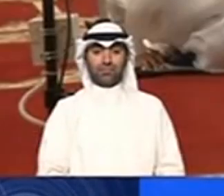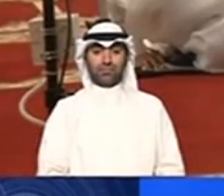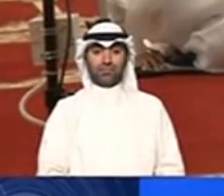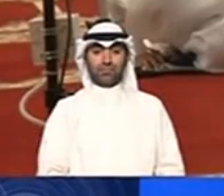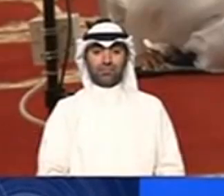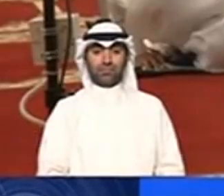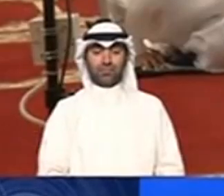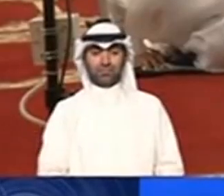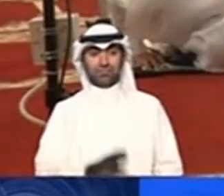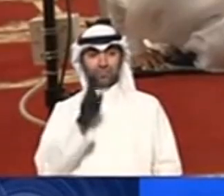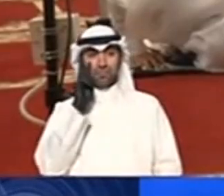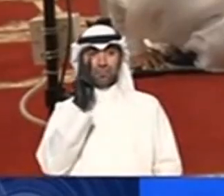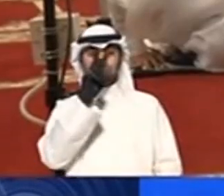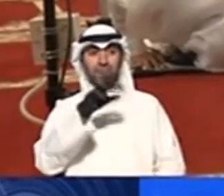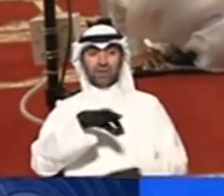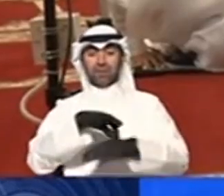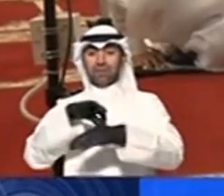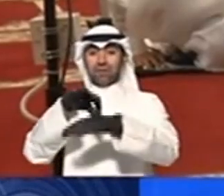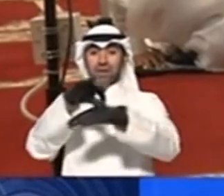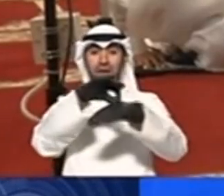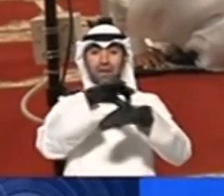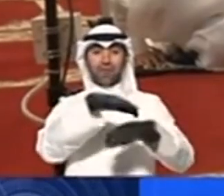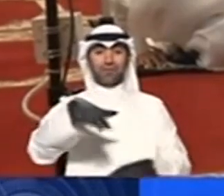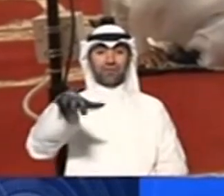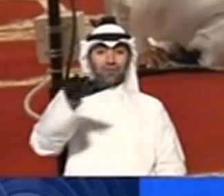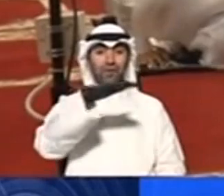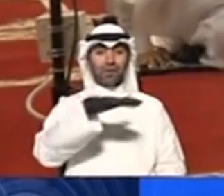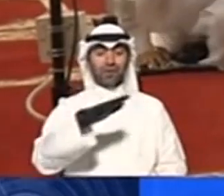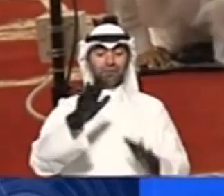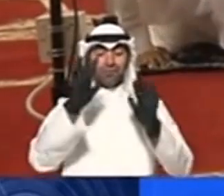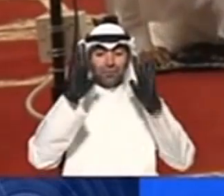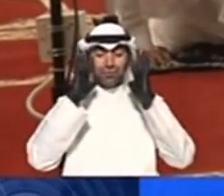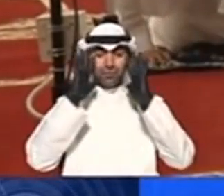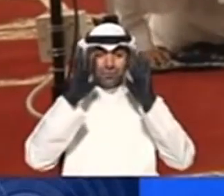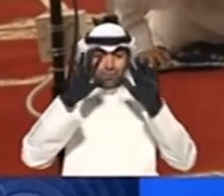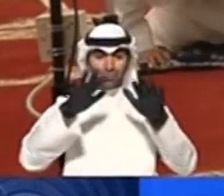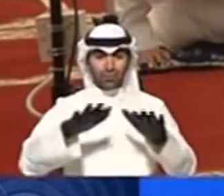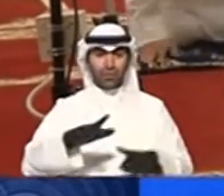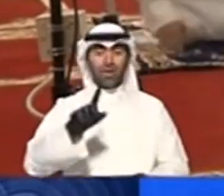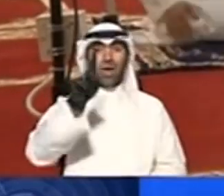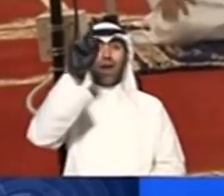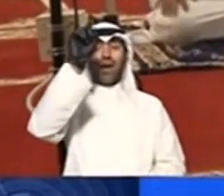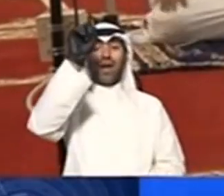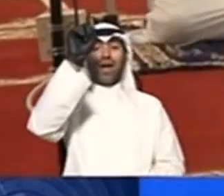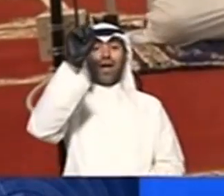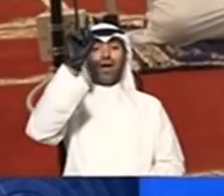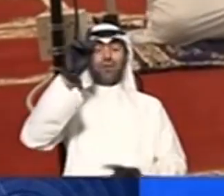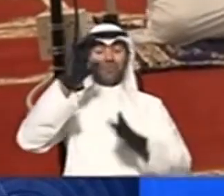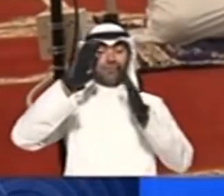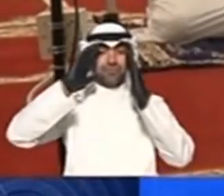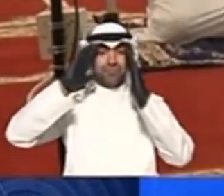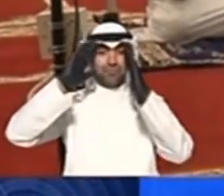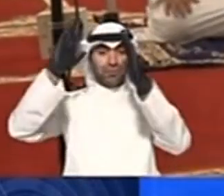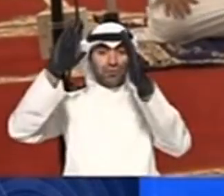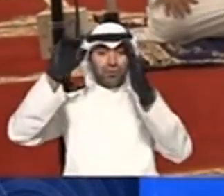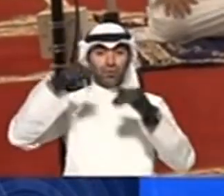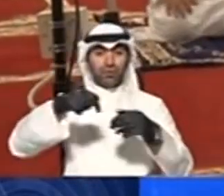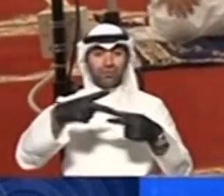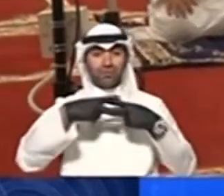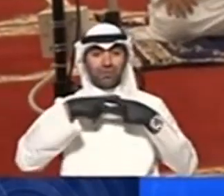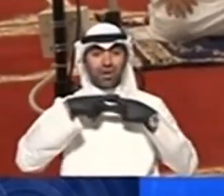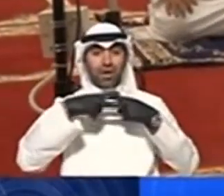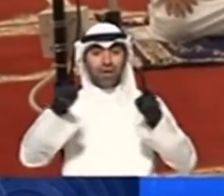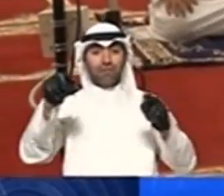جباه المصلين تسجد لله شكرا في أول يوم لاستقبال بيوت الله لأحبابها وسط